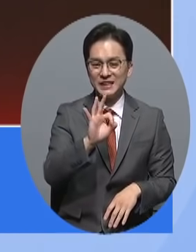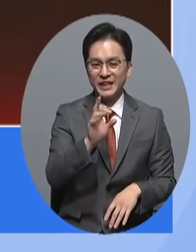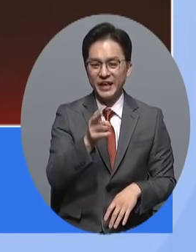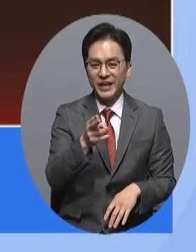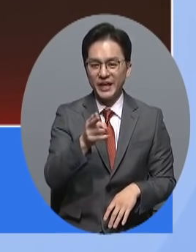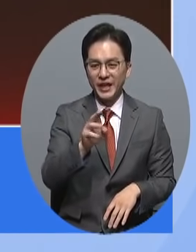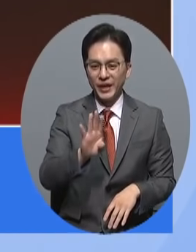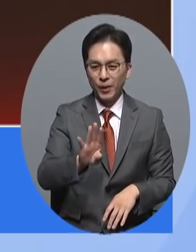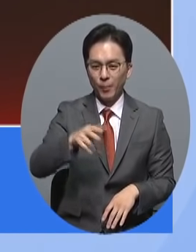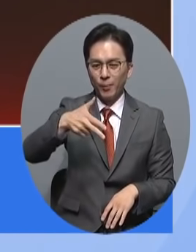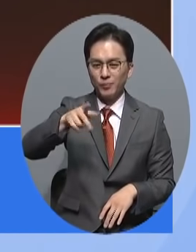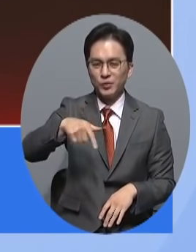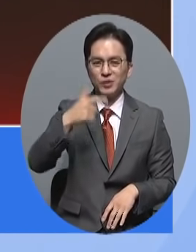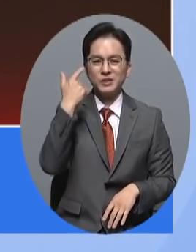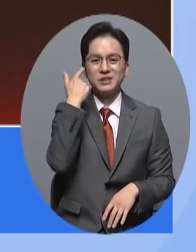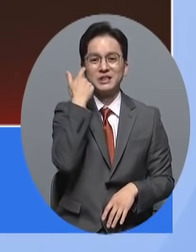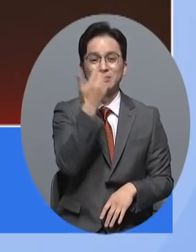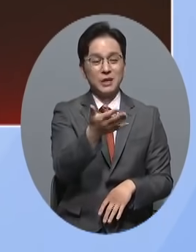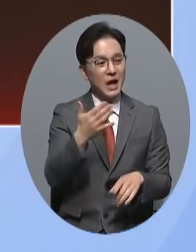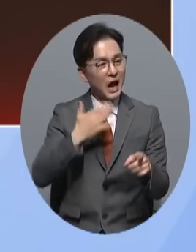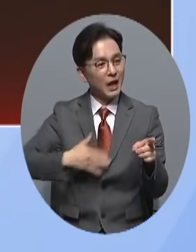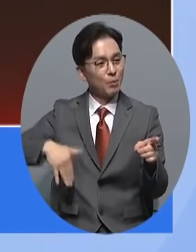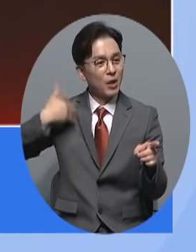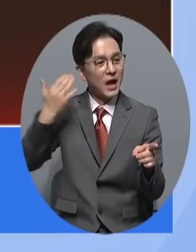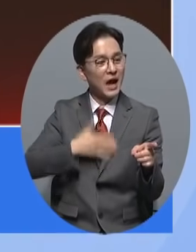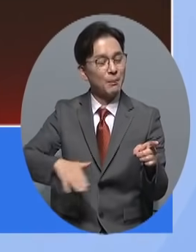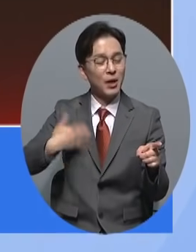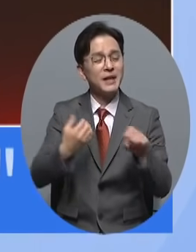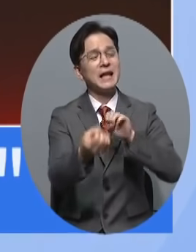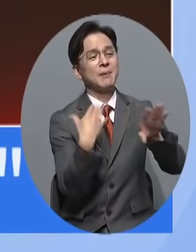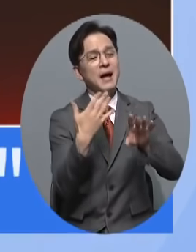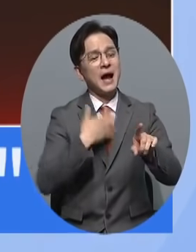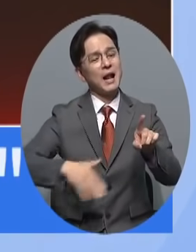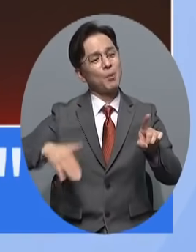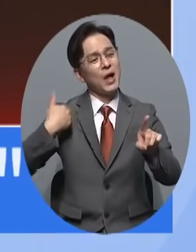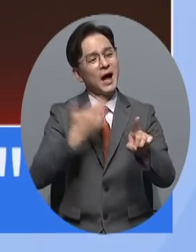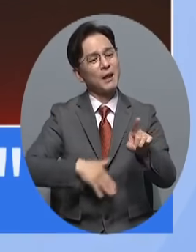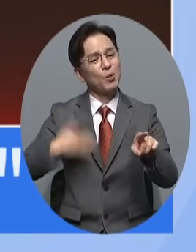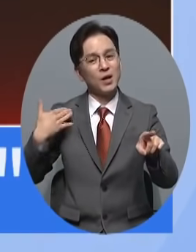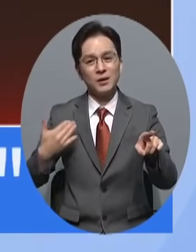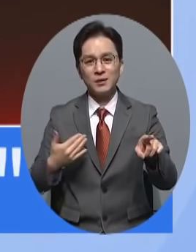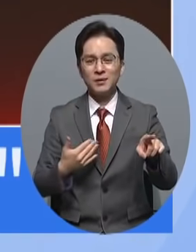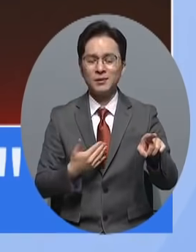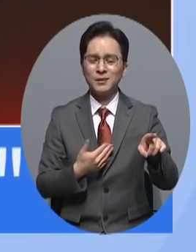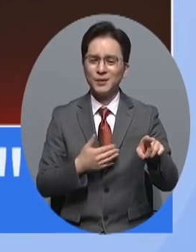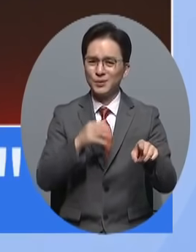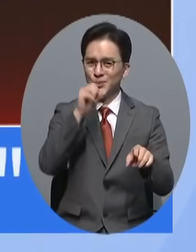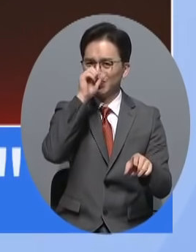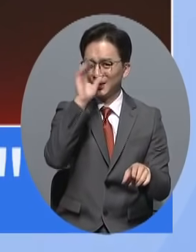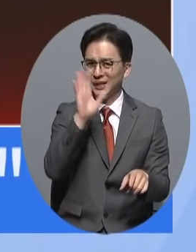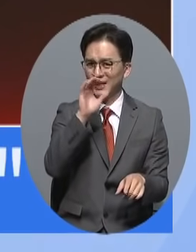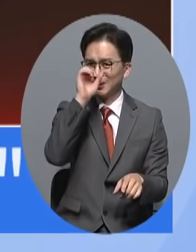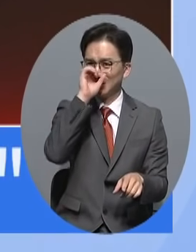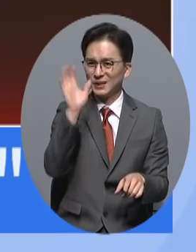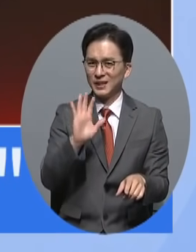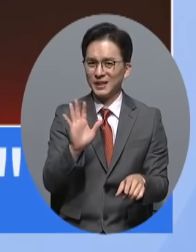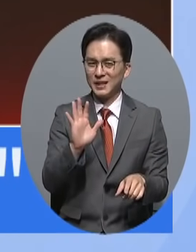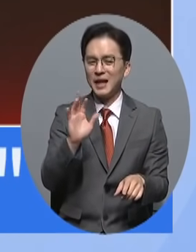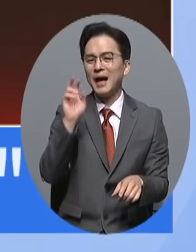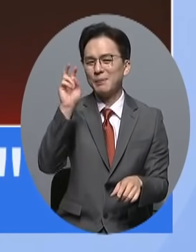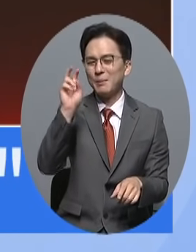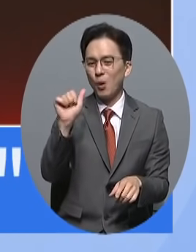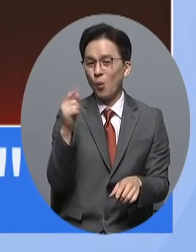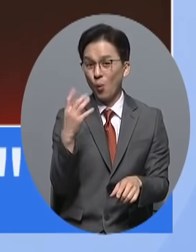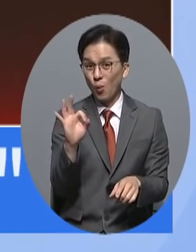물어서 이른바 OX 게임 하듯이 저렇게 가는 거는 예. 제가 보기에 홍준표 후보가 추격자 입장에서 조금 뭔가 대세를 좀 장악하려는 듯한 시도로